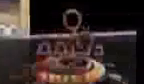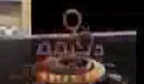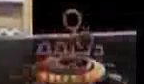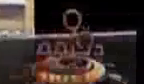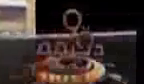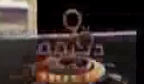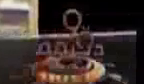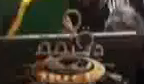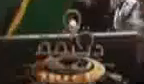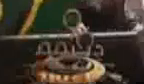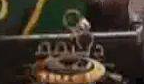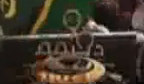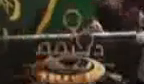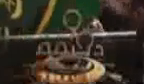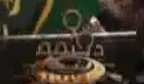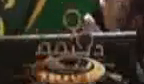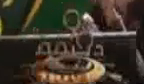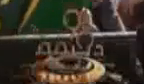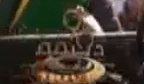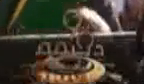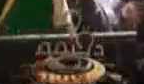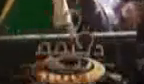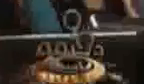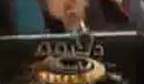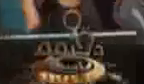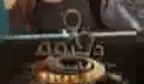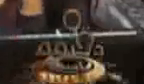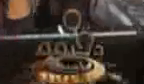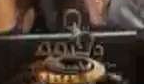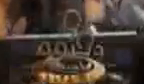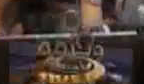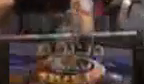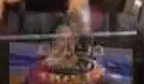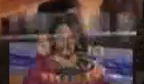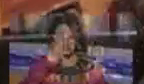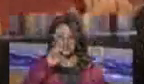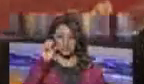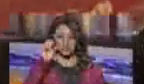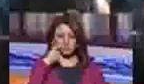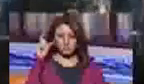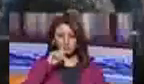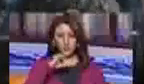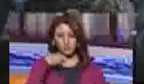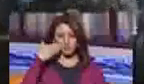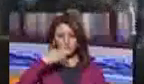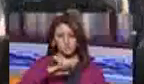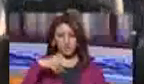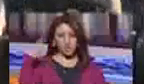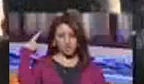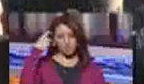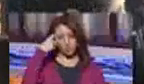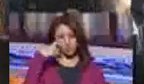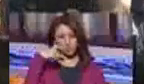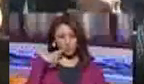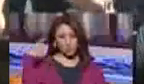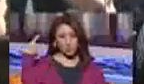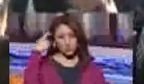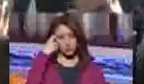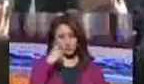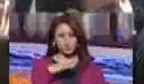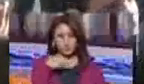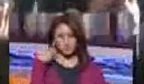عمرو سعد شاب يبلغ من العمر 19 عاما، جاءت طلقات الخرطوش